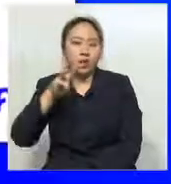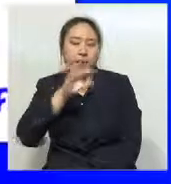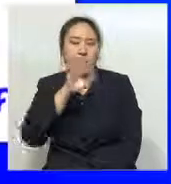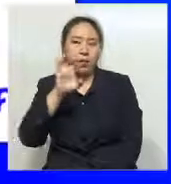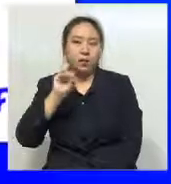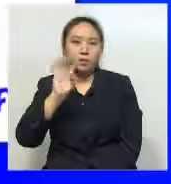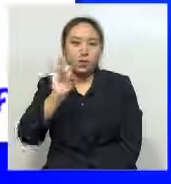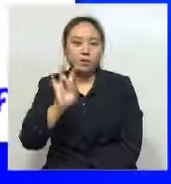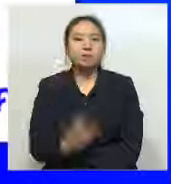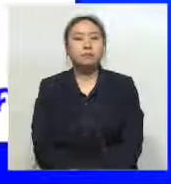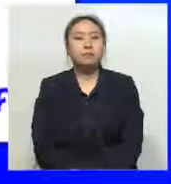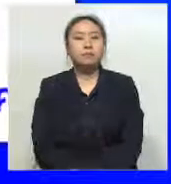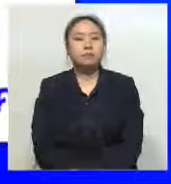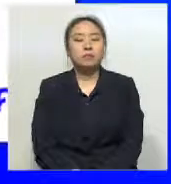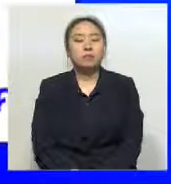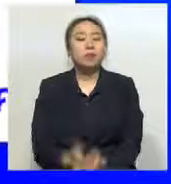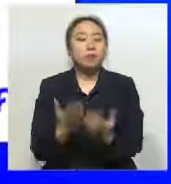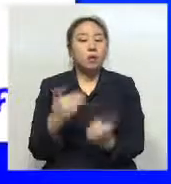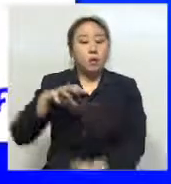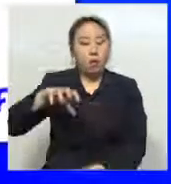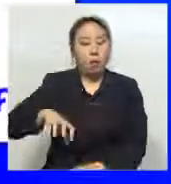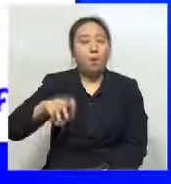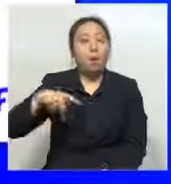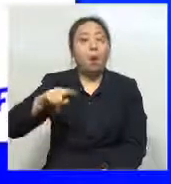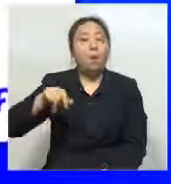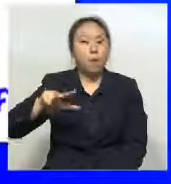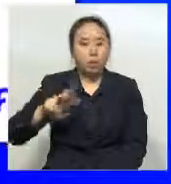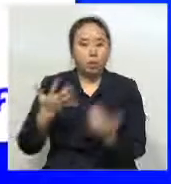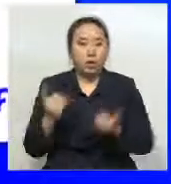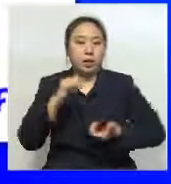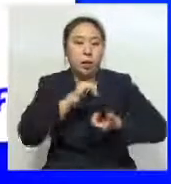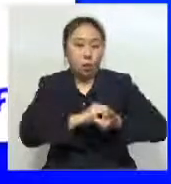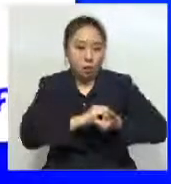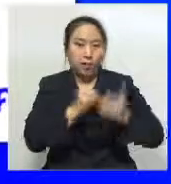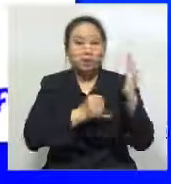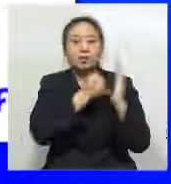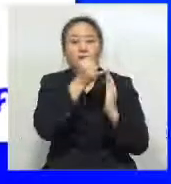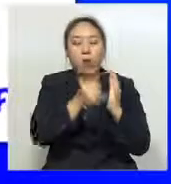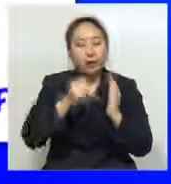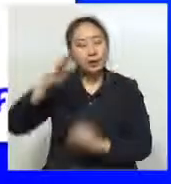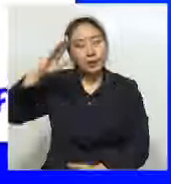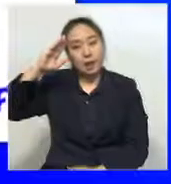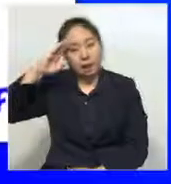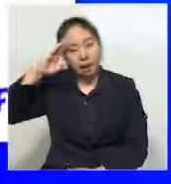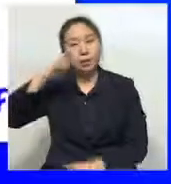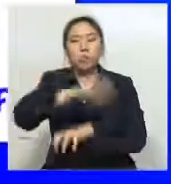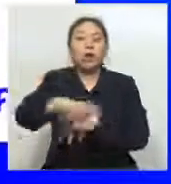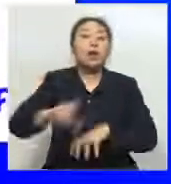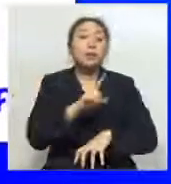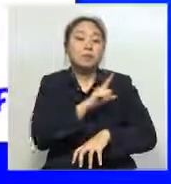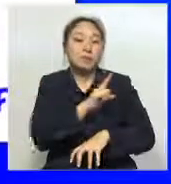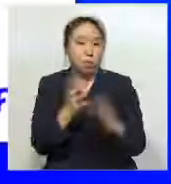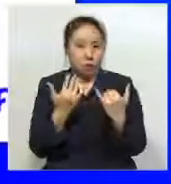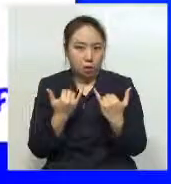66,947 คนซึ่งทางป้องกันและบรรเทาสาธารณภัยได้ร่วมกับจังหวัดหน่วยงานทหารและหน่วยงานที่เกี่ยวข้องเนี่ยนะคะต